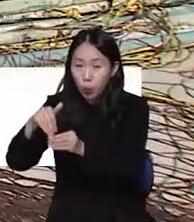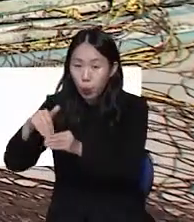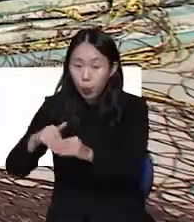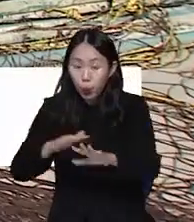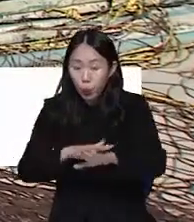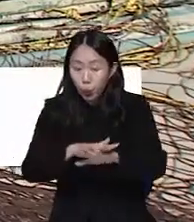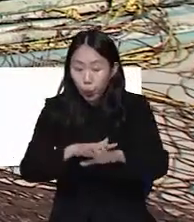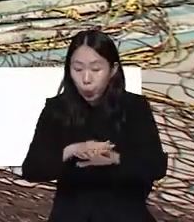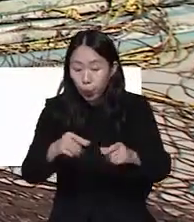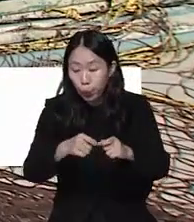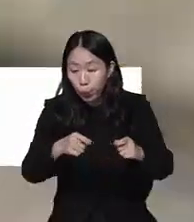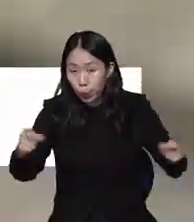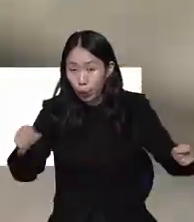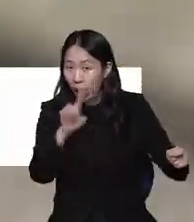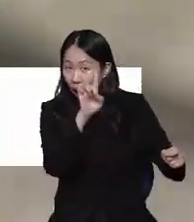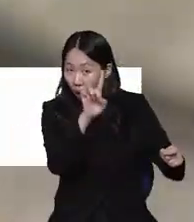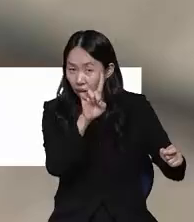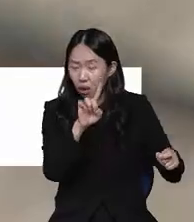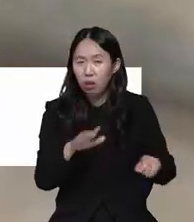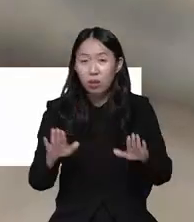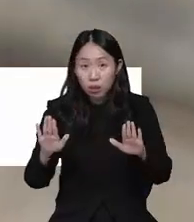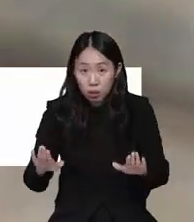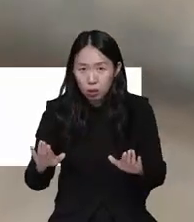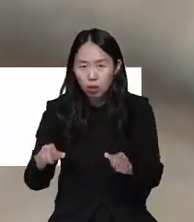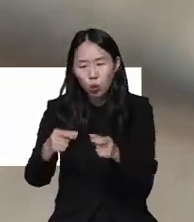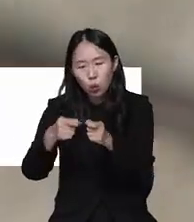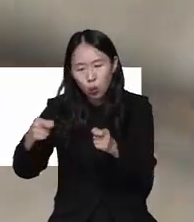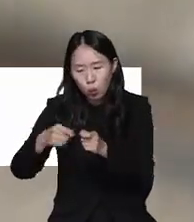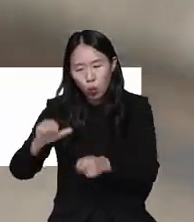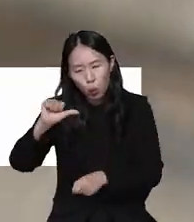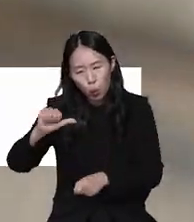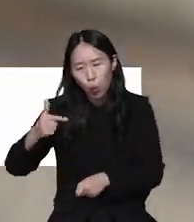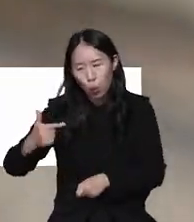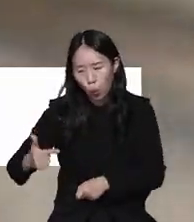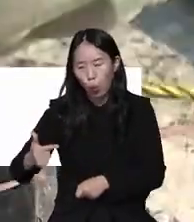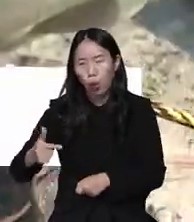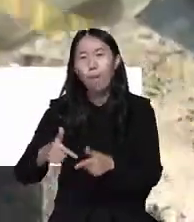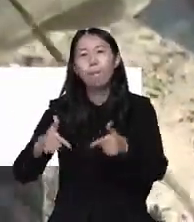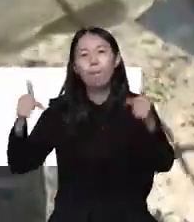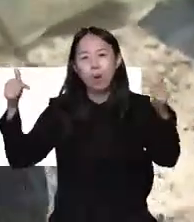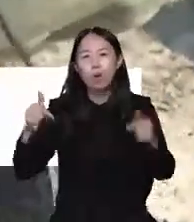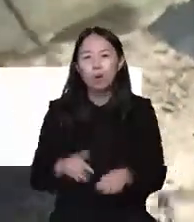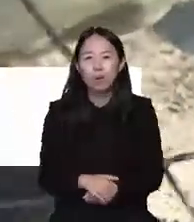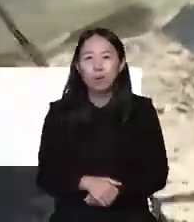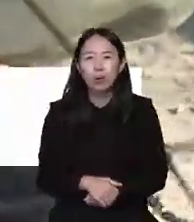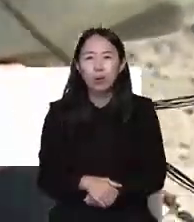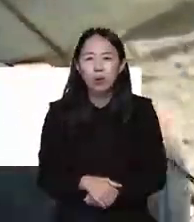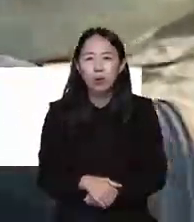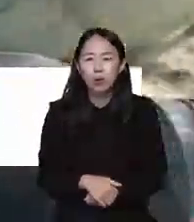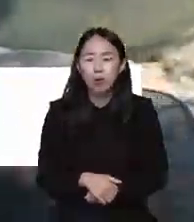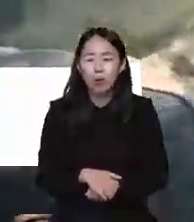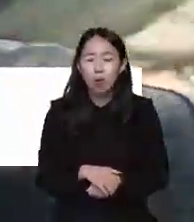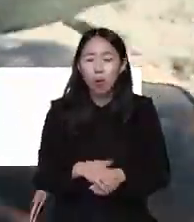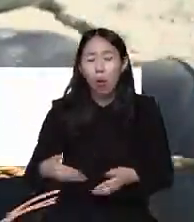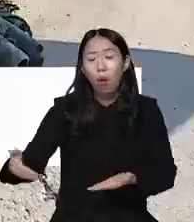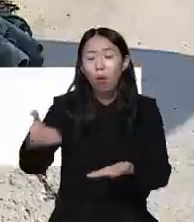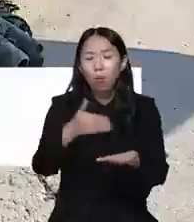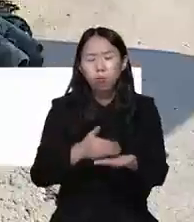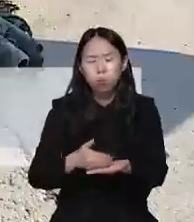줄도 예전에 한 가닥이던 것이 최근 5줄이나 6줄까지 늘었습니다. 수확량을 늘리기